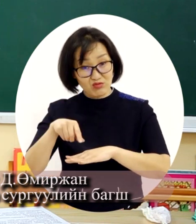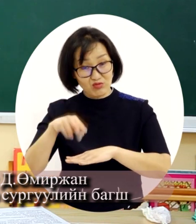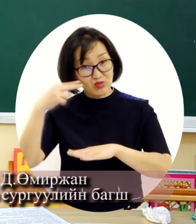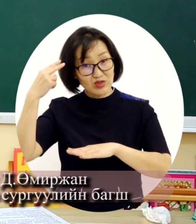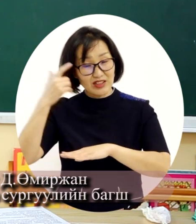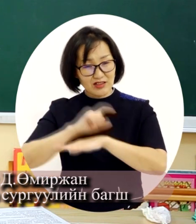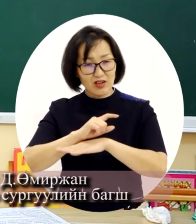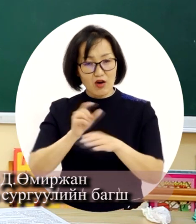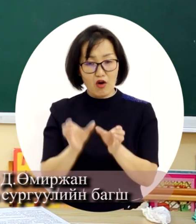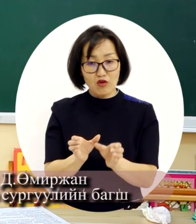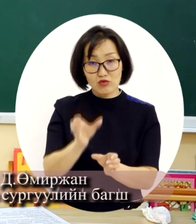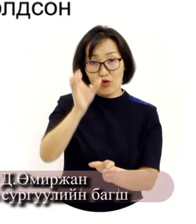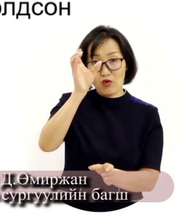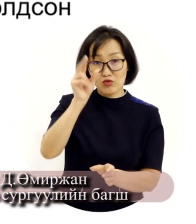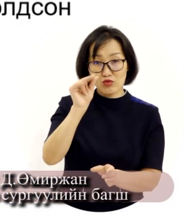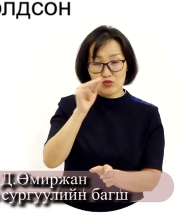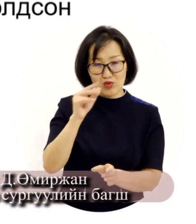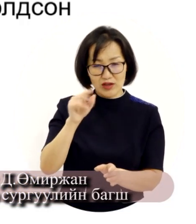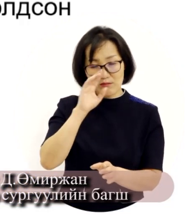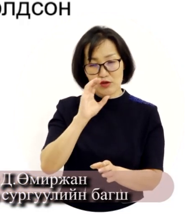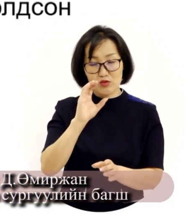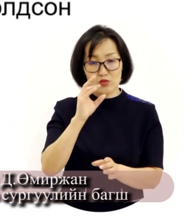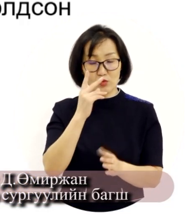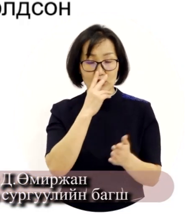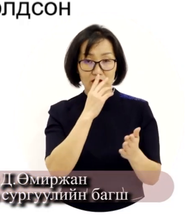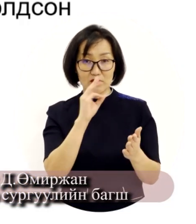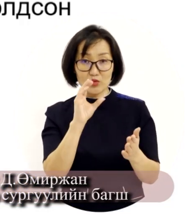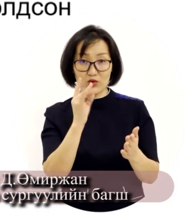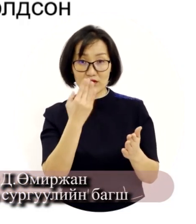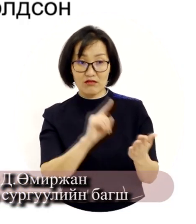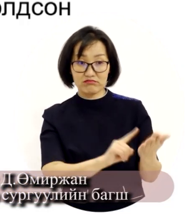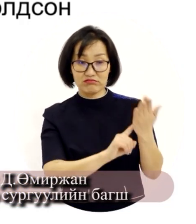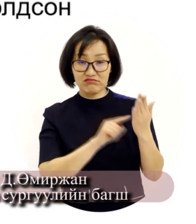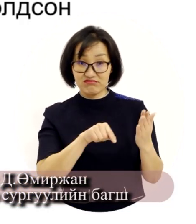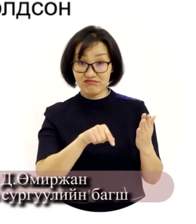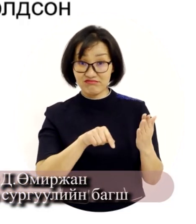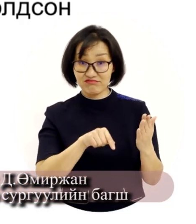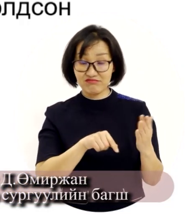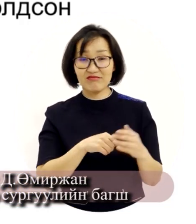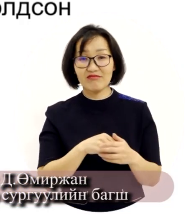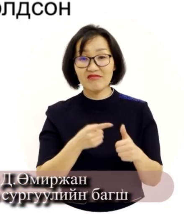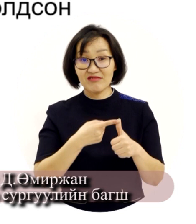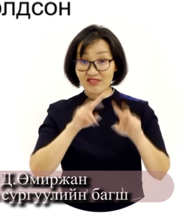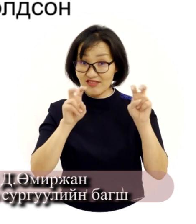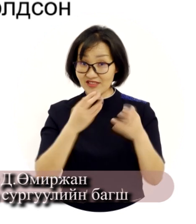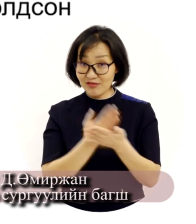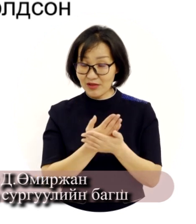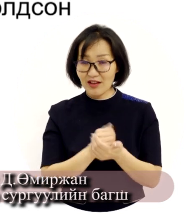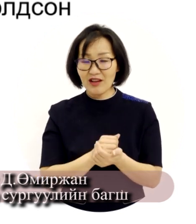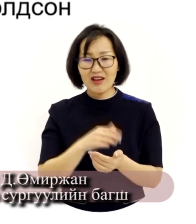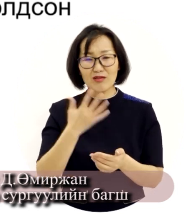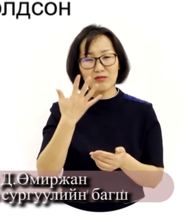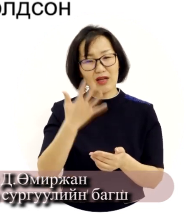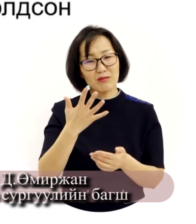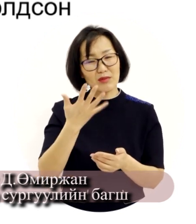кезінде жәдігерлердің бірі бұл сопа тасты жүндеп, ұлы бұғының суретін бейнелеген үшін бұғы мүсіні деп атаған. Маңғол